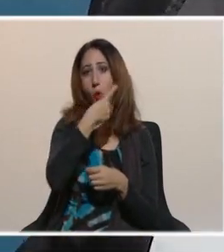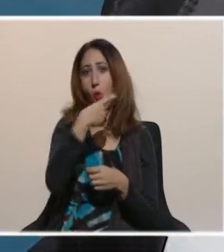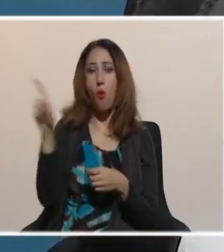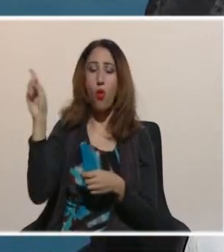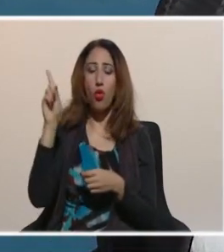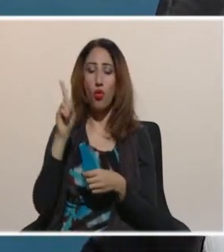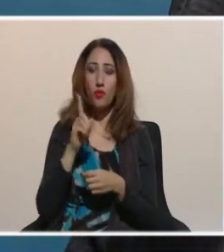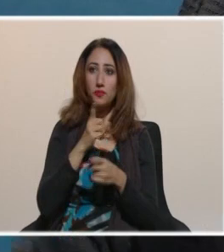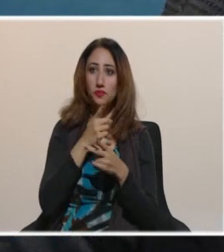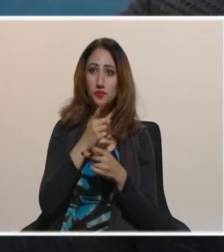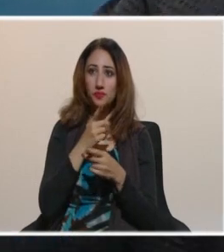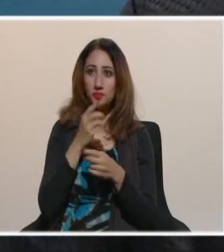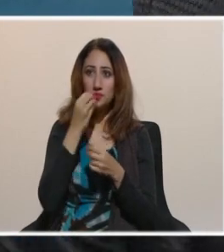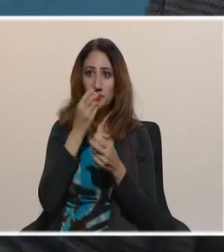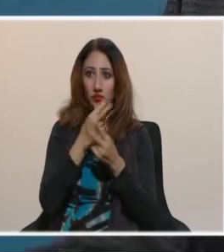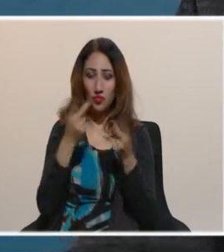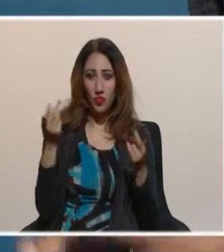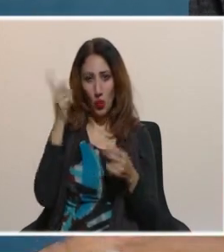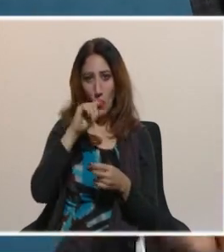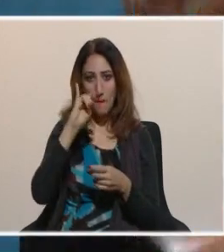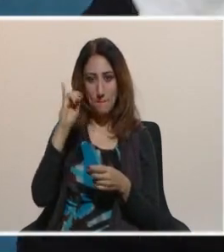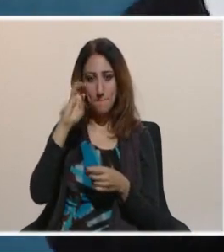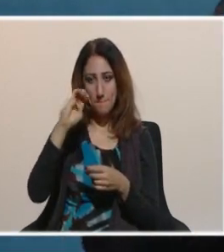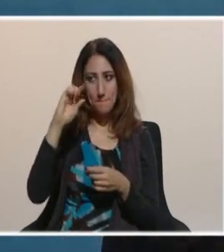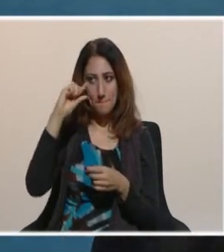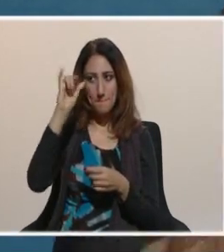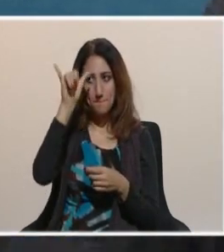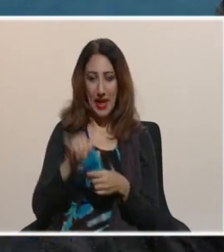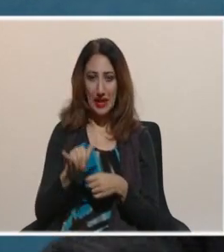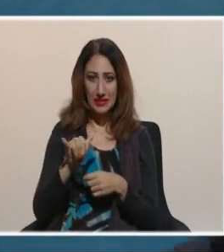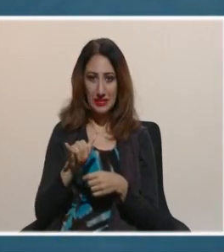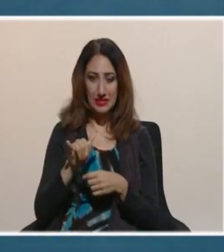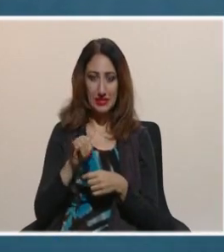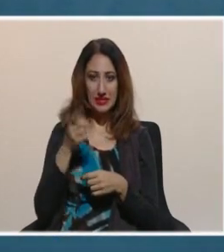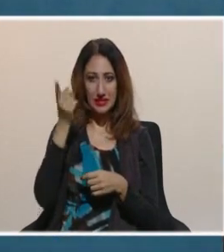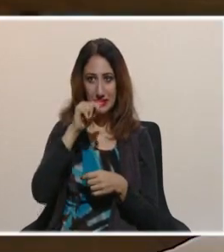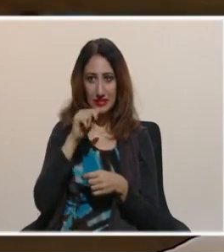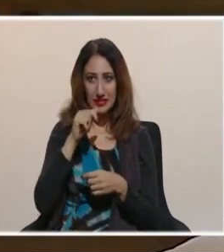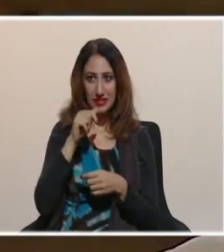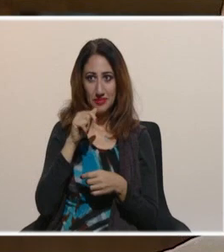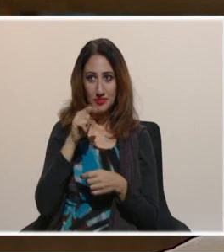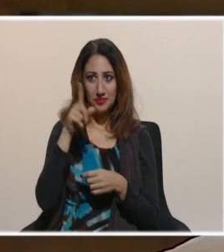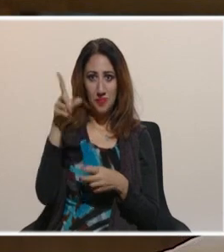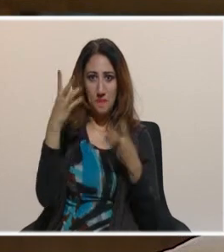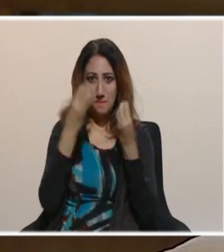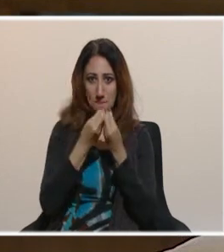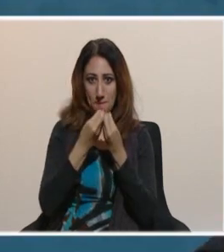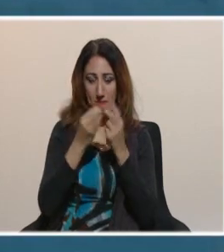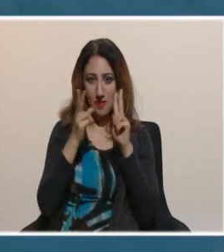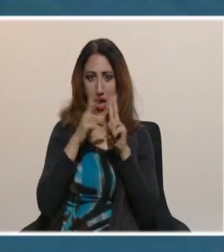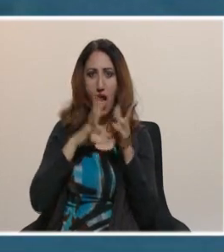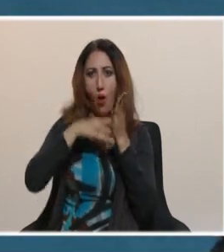ترقاه. ومجدي طلعت الله يرحمه يا ابويا. يا انت وعدويه عشتوا مع بعض في البدايه؟